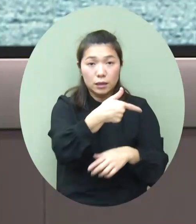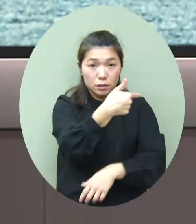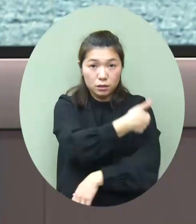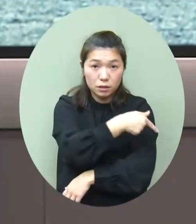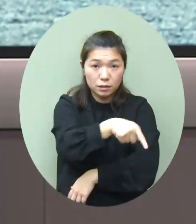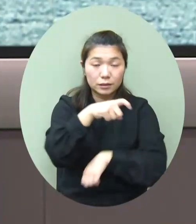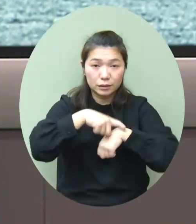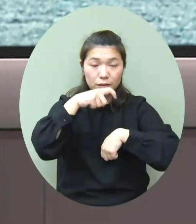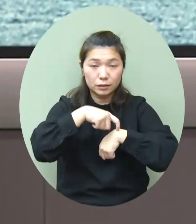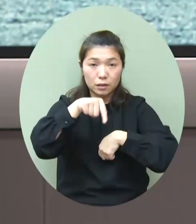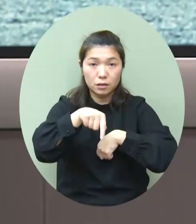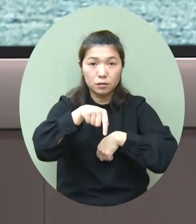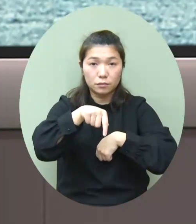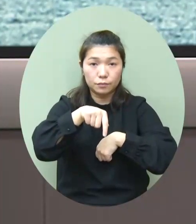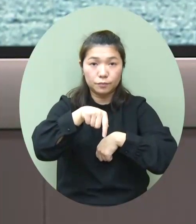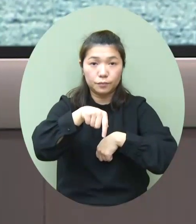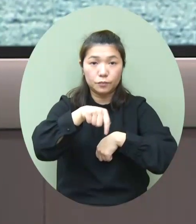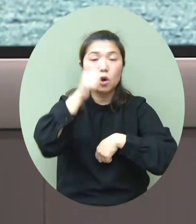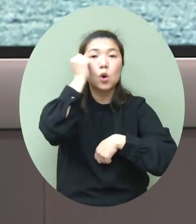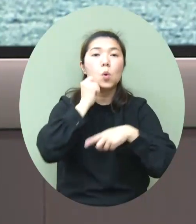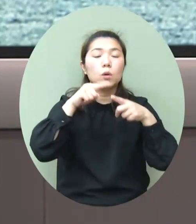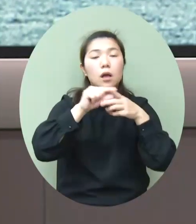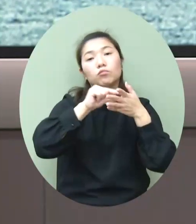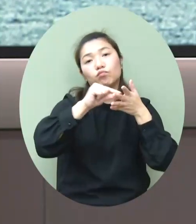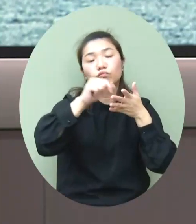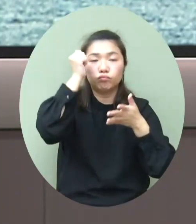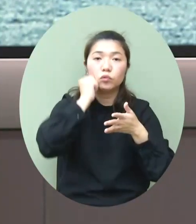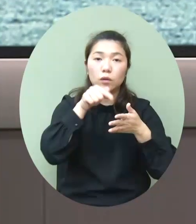的老人院住民的接种，